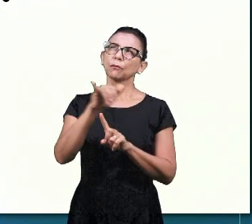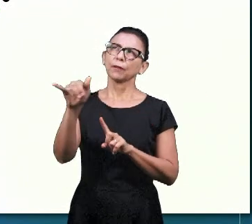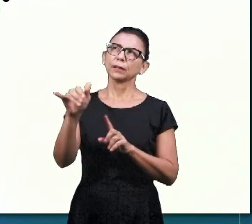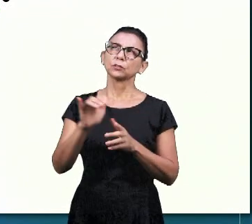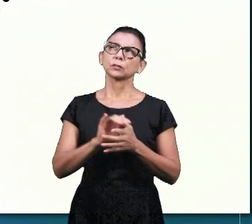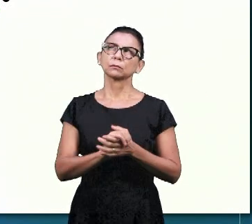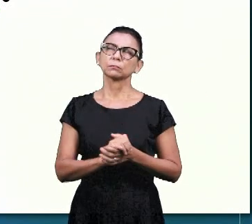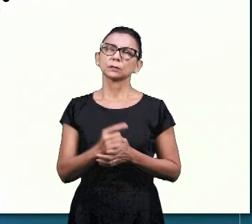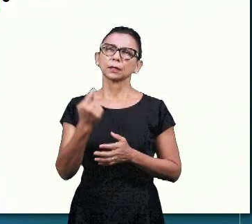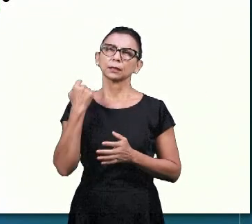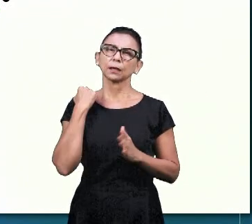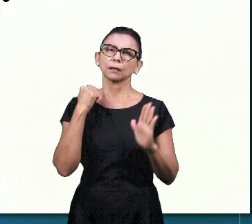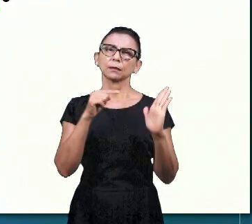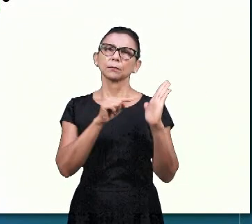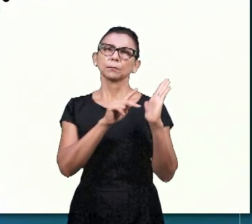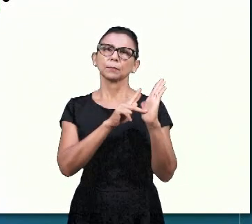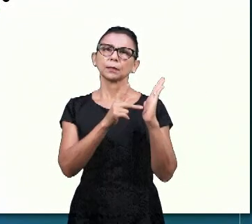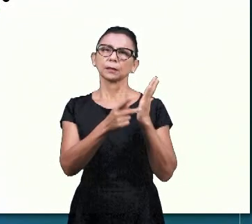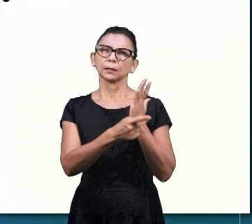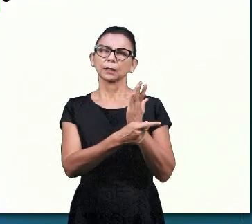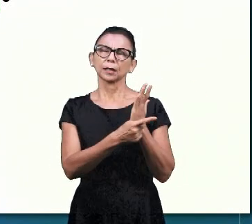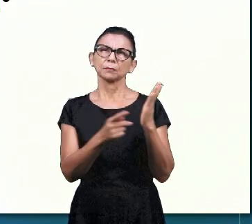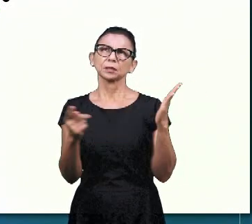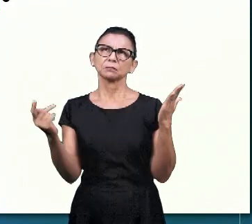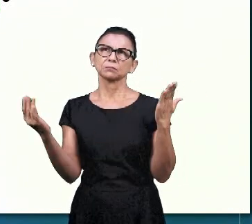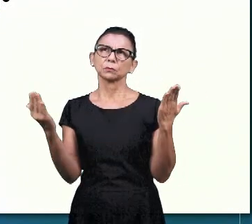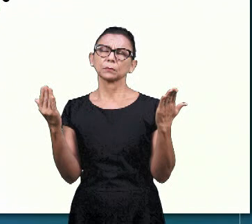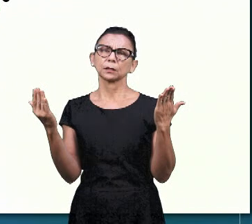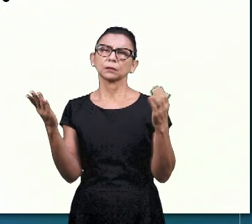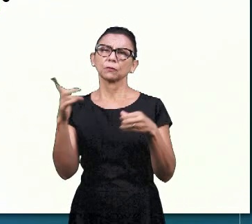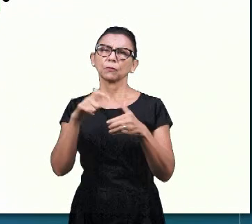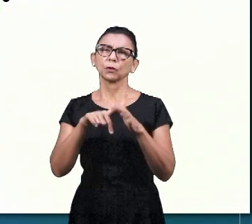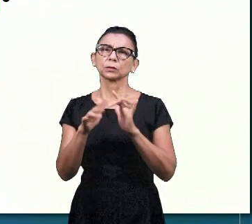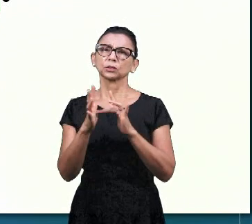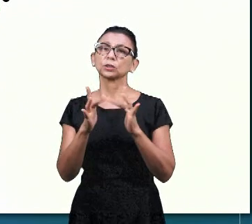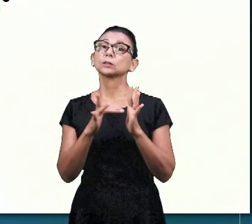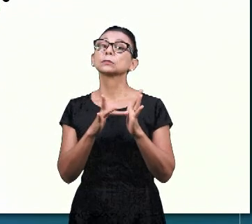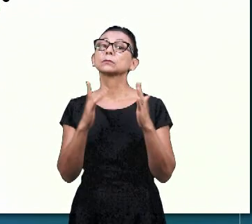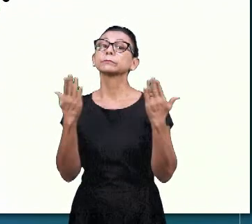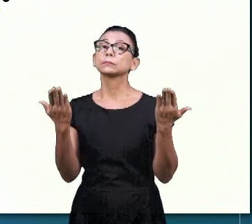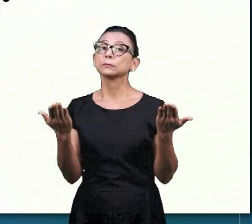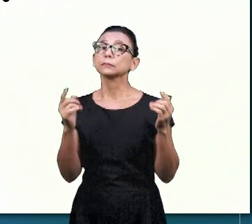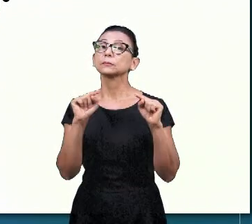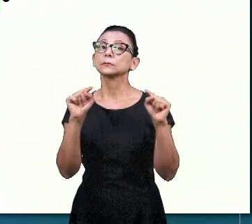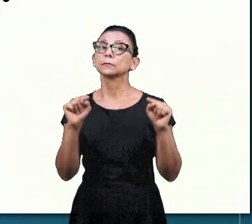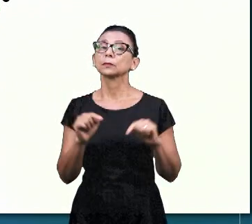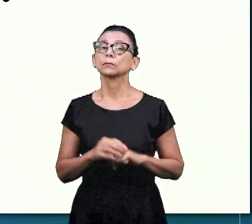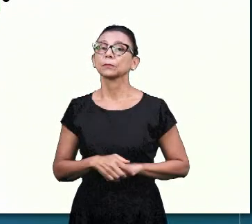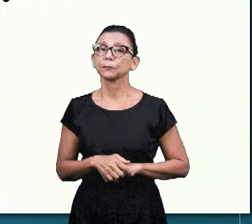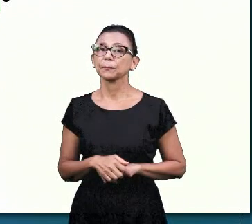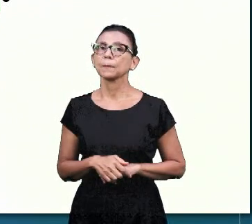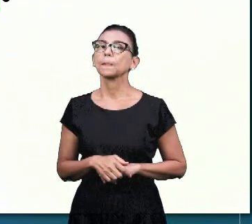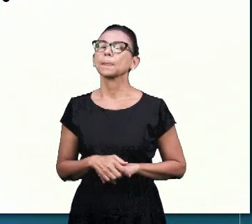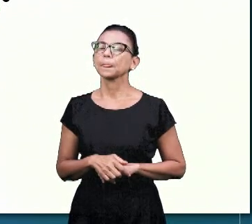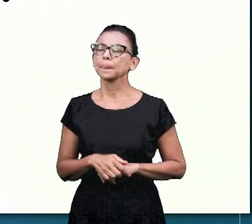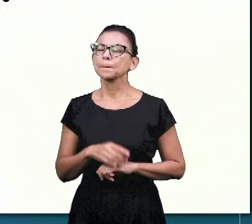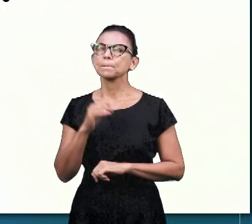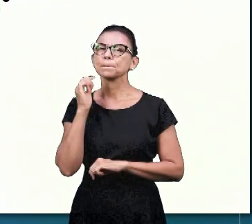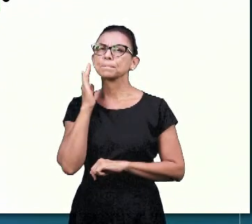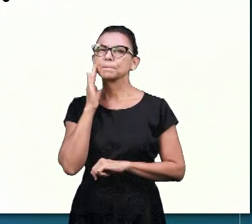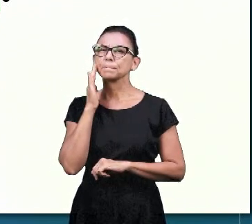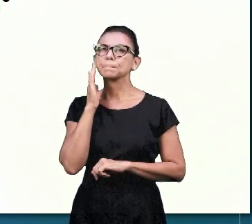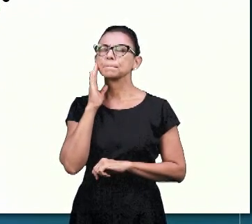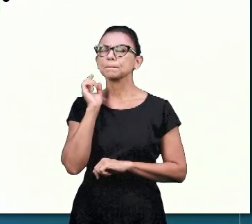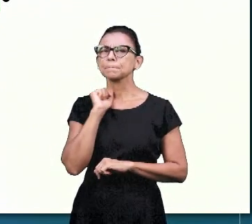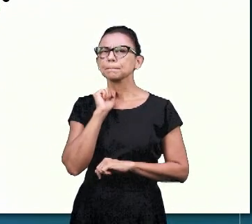parabole avec le retour du Seigneur Jésus? Donc, nous pouvons déjà comprendre qu'il y a une application, comme